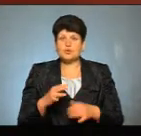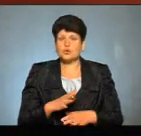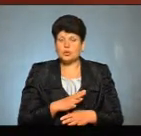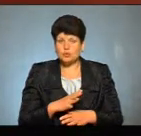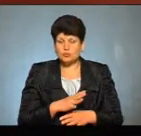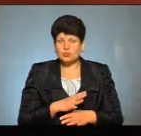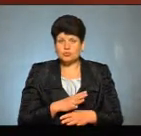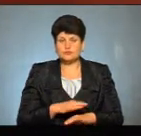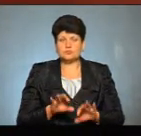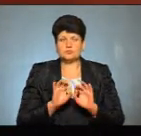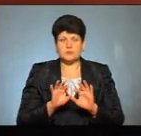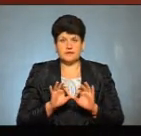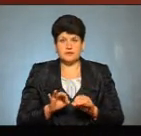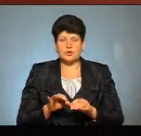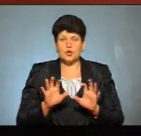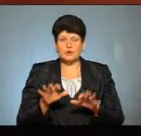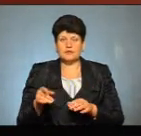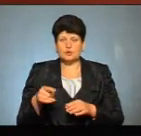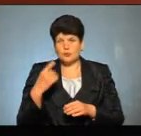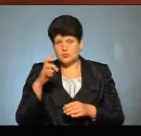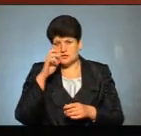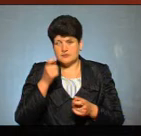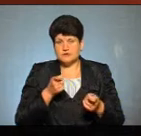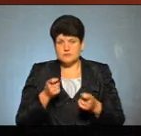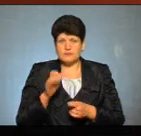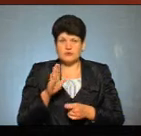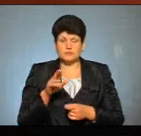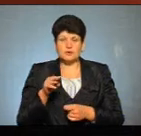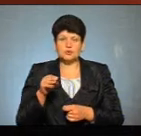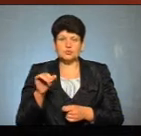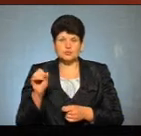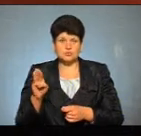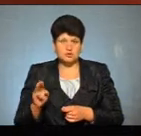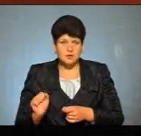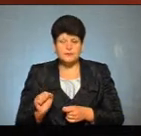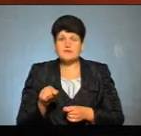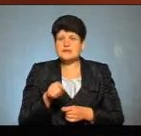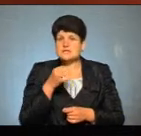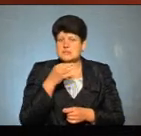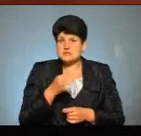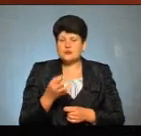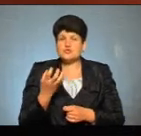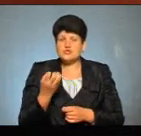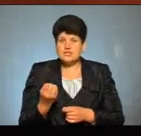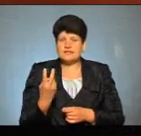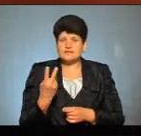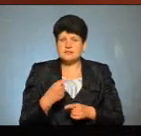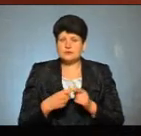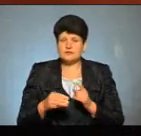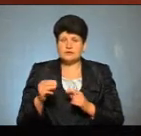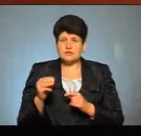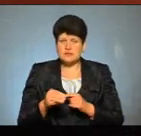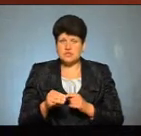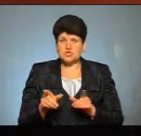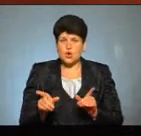брифінг голови Тернопільської облдержадміністрації Володимира Труша, і він сказав, що ще 2500 контактних